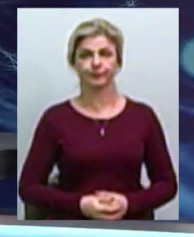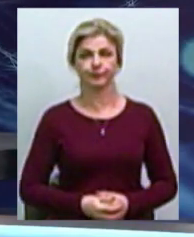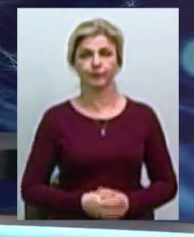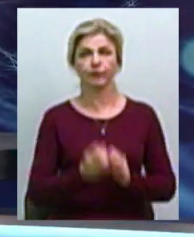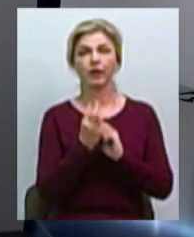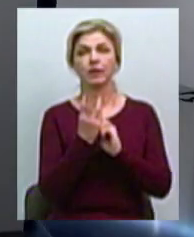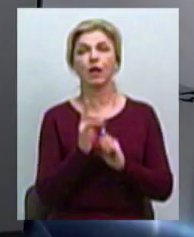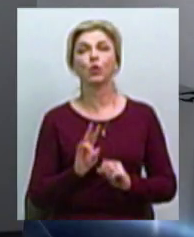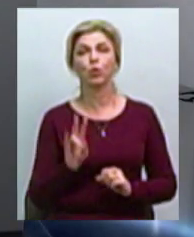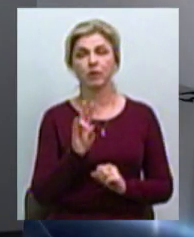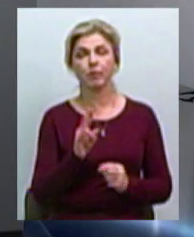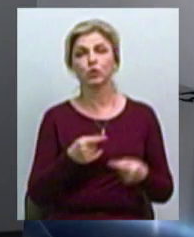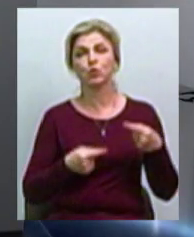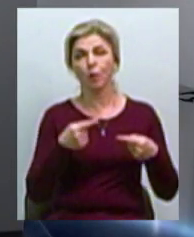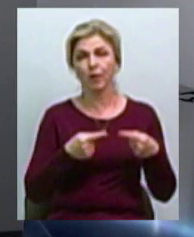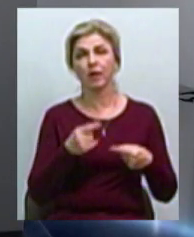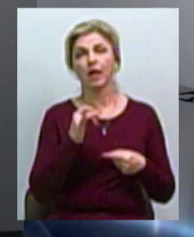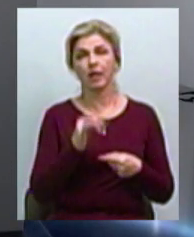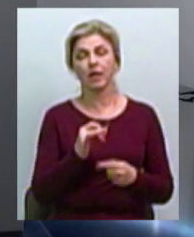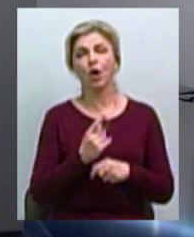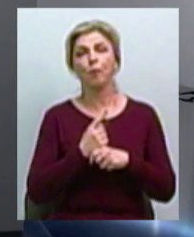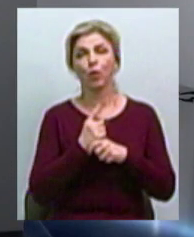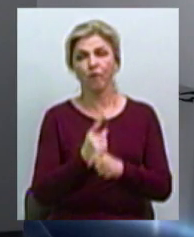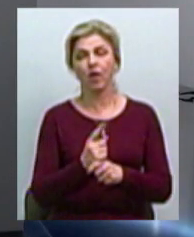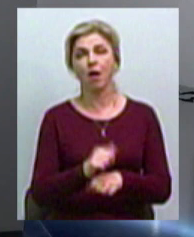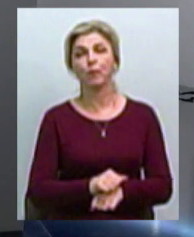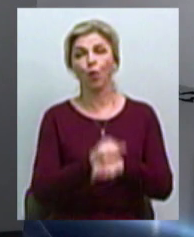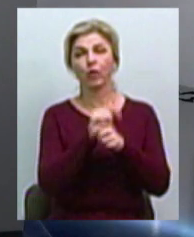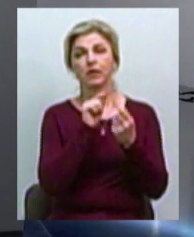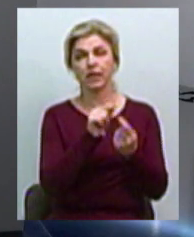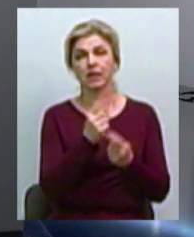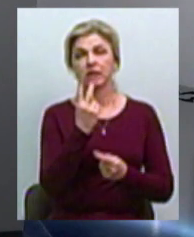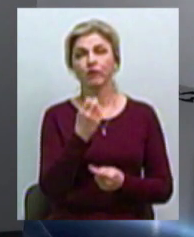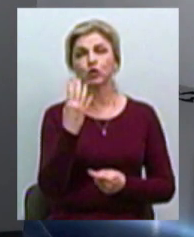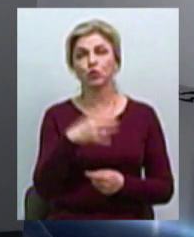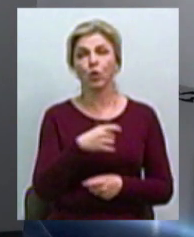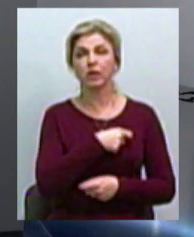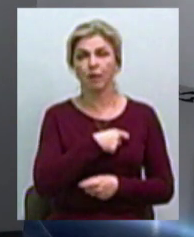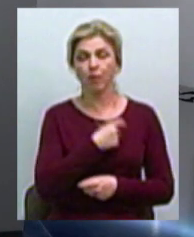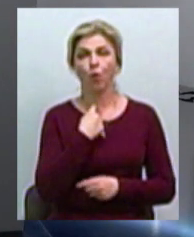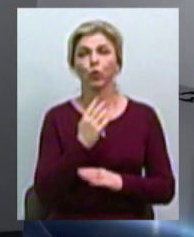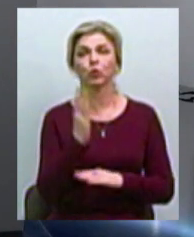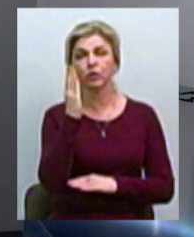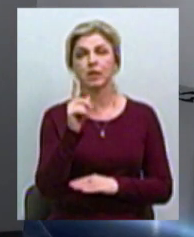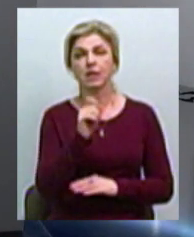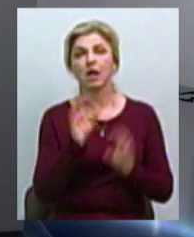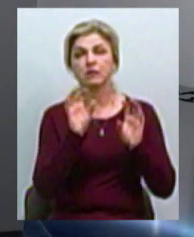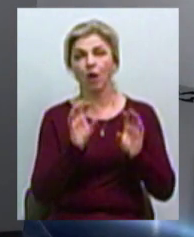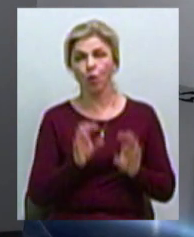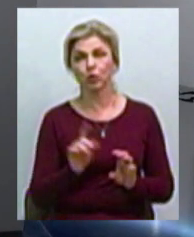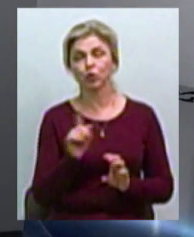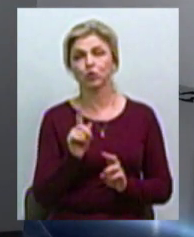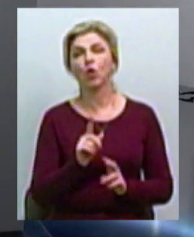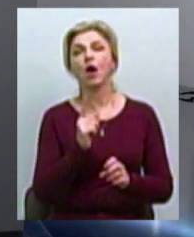13 листопада із суперечками та під супровід акції протесту 240 депутатів Верховної Ради проголосували за законопроєкт, що передбачає